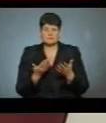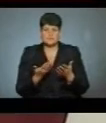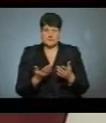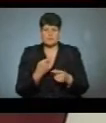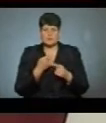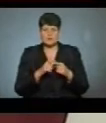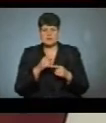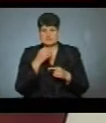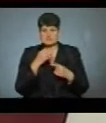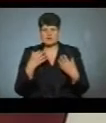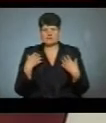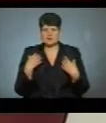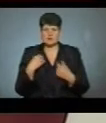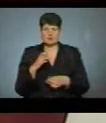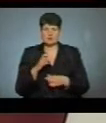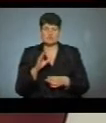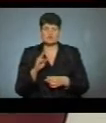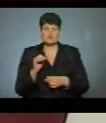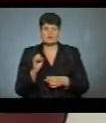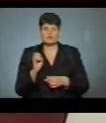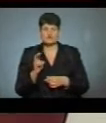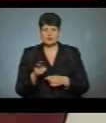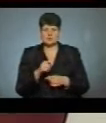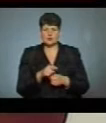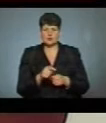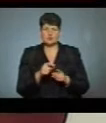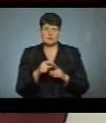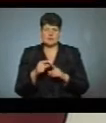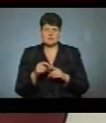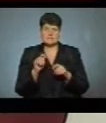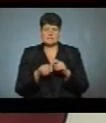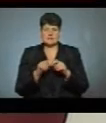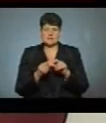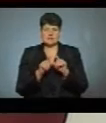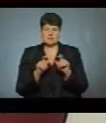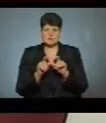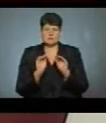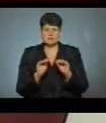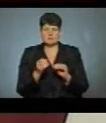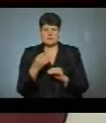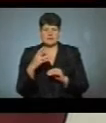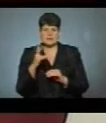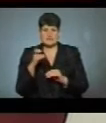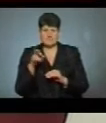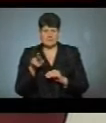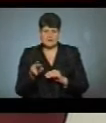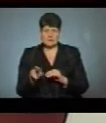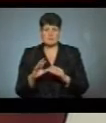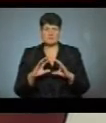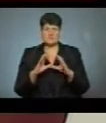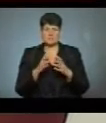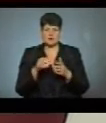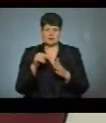патрульної поліції області Богдан Шевчук. За його словами, санітарно-патрульні пости облаштують на вулицях 15 квітня на трасі міжнародного